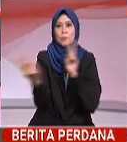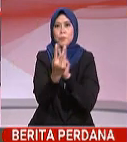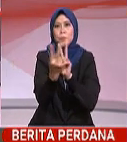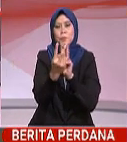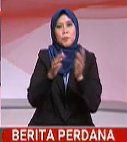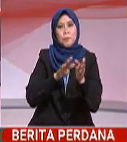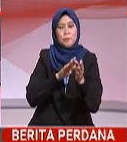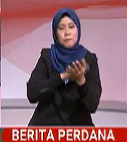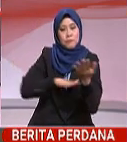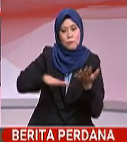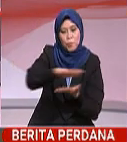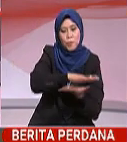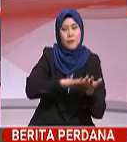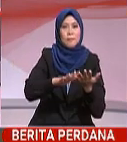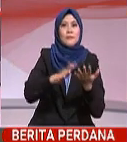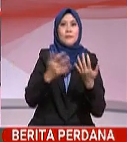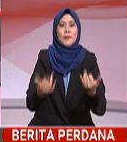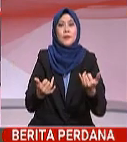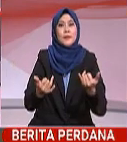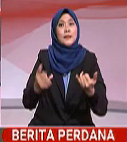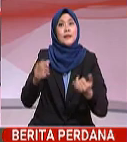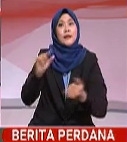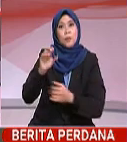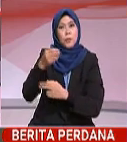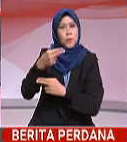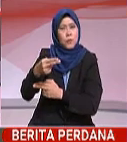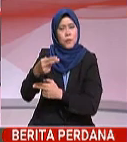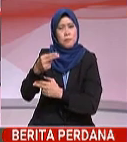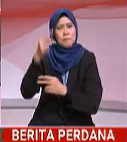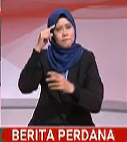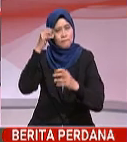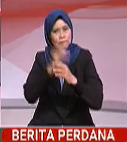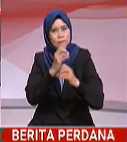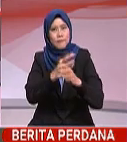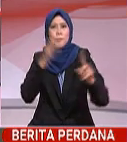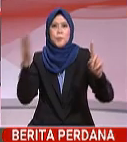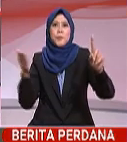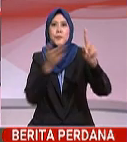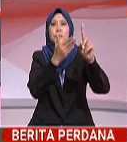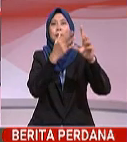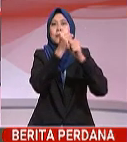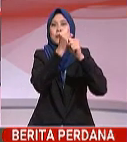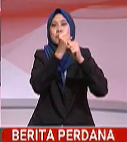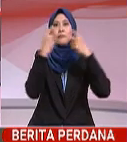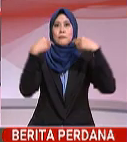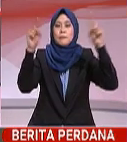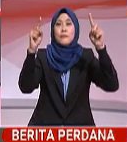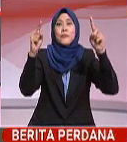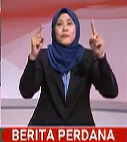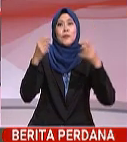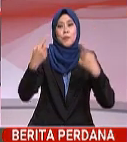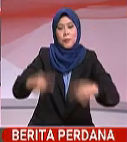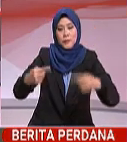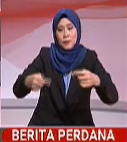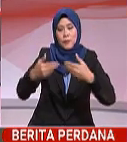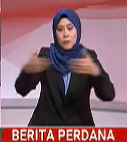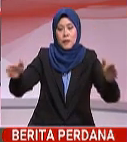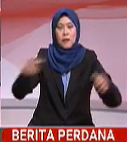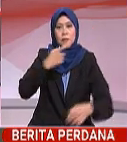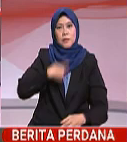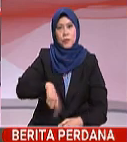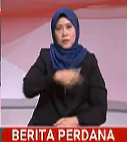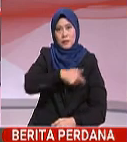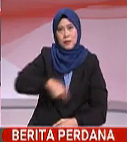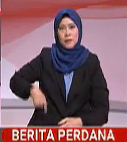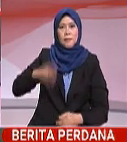campuran profesional negara Goh Liu Ying bertekad untuk memburu kejohanan pertama musim ini apabila turun beraksi pada kejohanan terbuka Switzerland yang